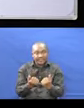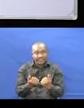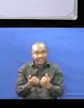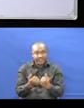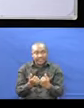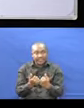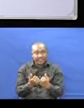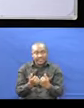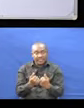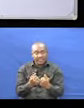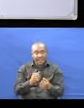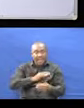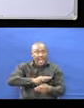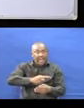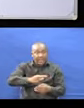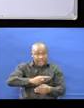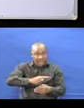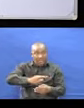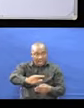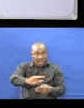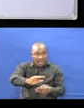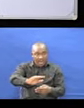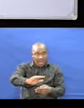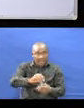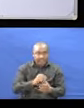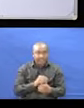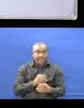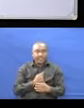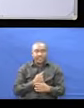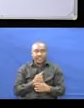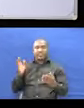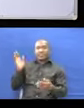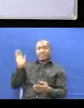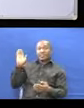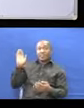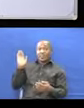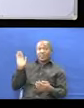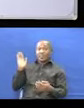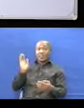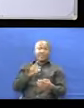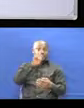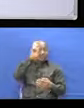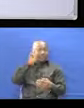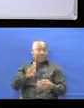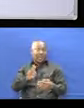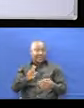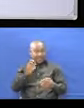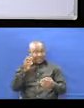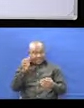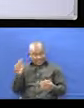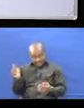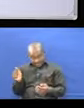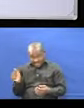haijalimwa. Aha. Swali hilo sasa. Meliona, mzee Cheko alilima 2 ya 7